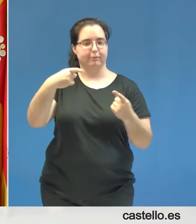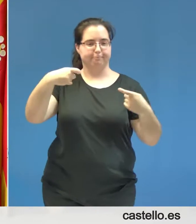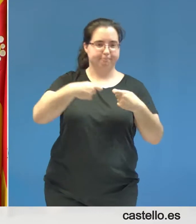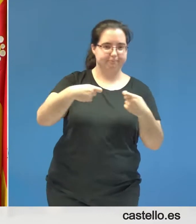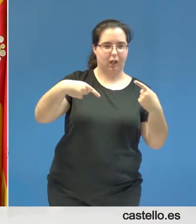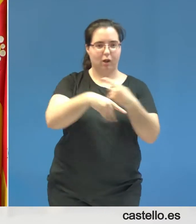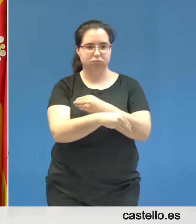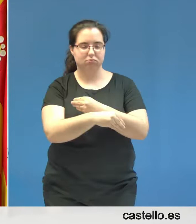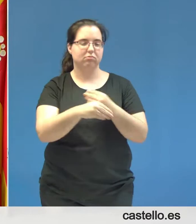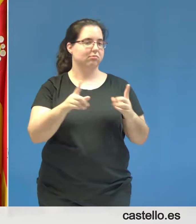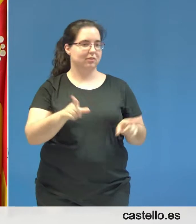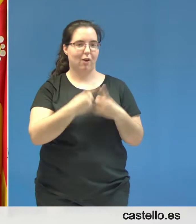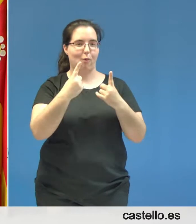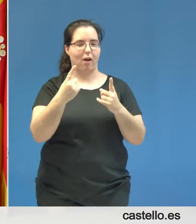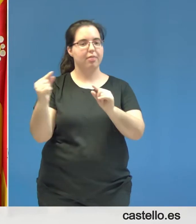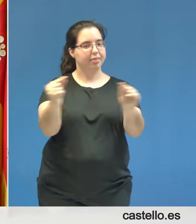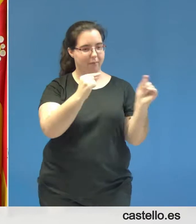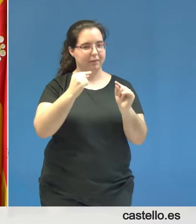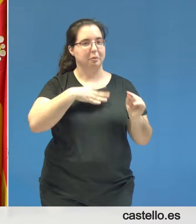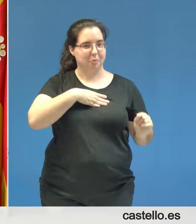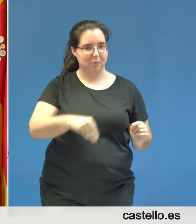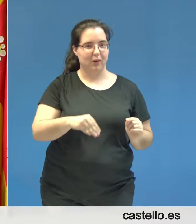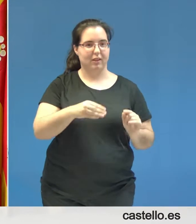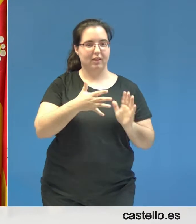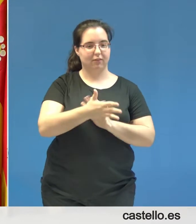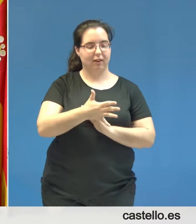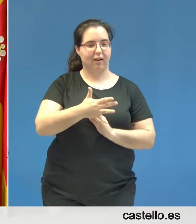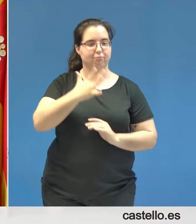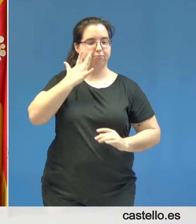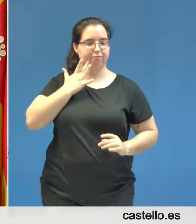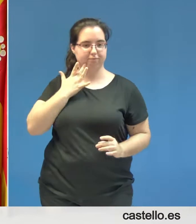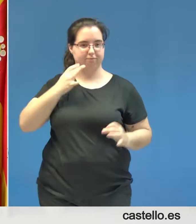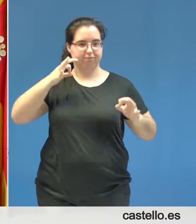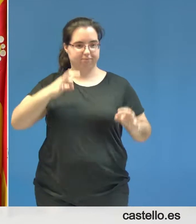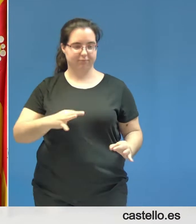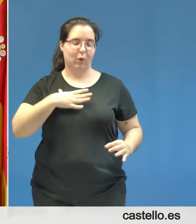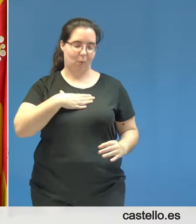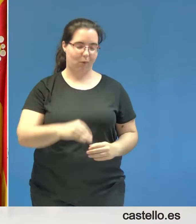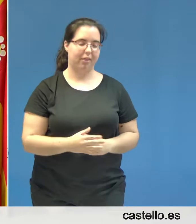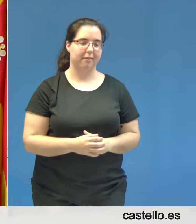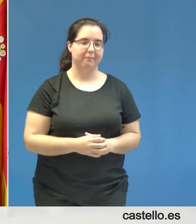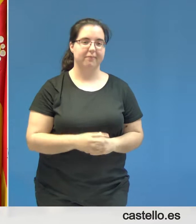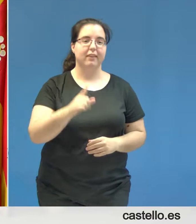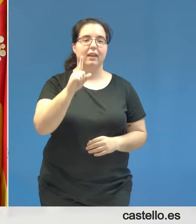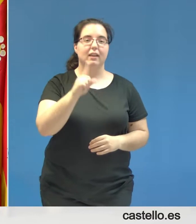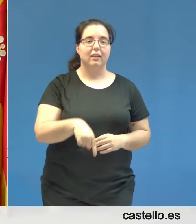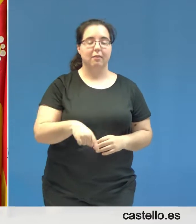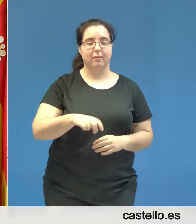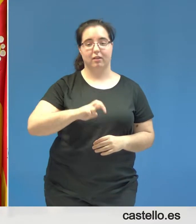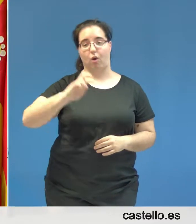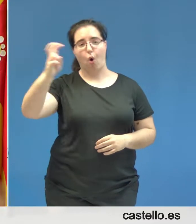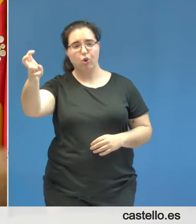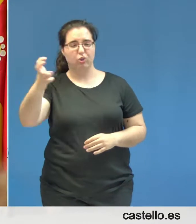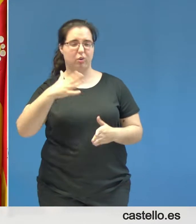per demostrar-nos que és possible exercir la política amb decència i elegància. Als altres, els que han preferit